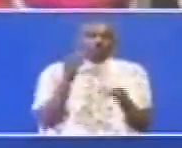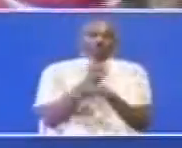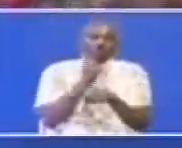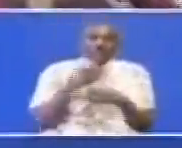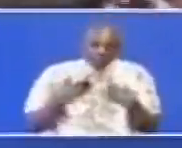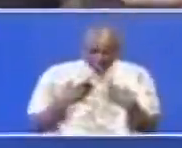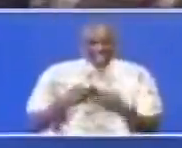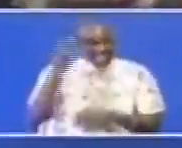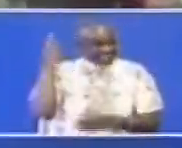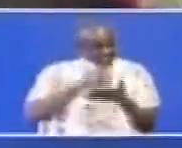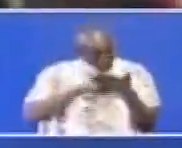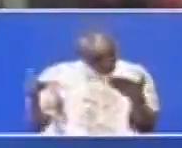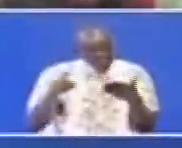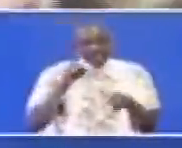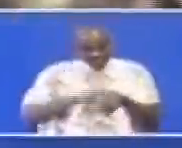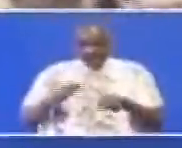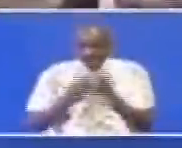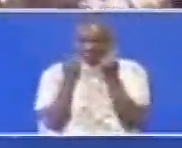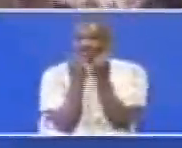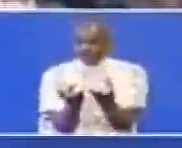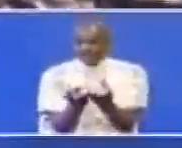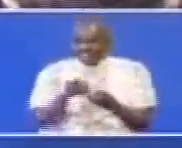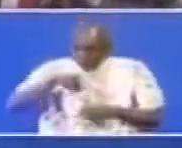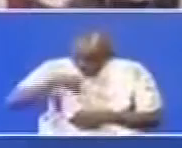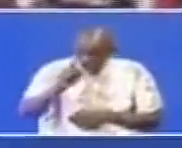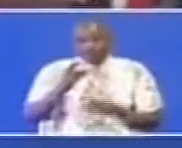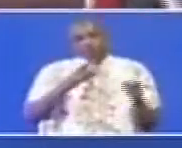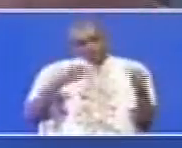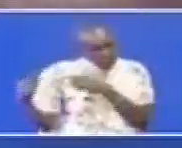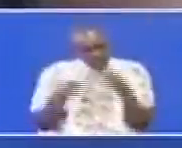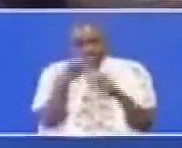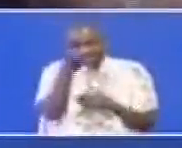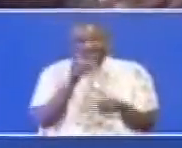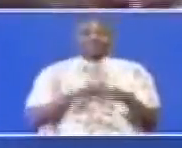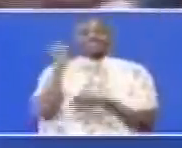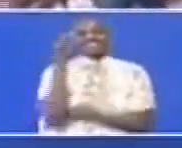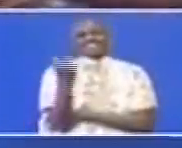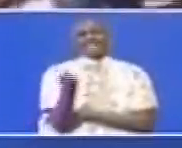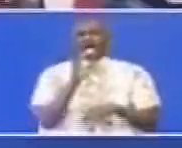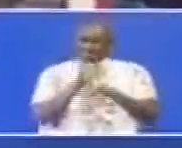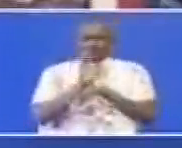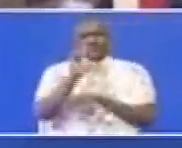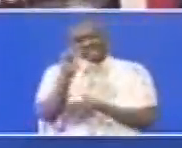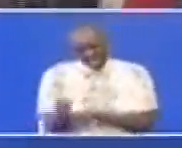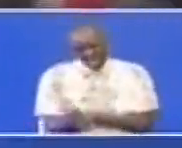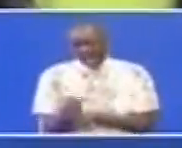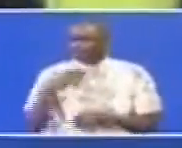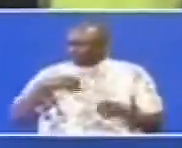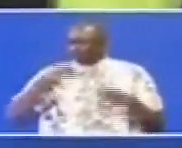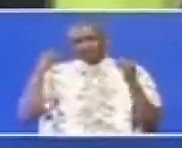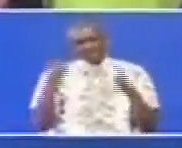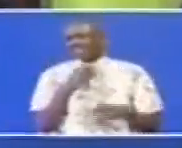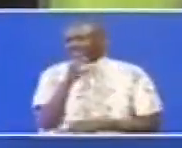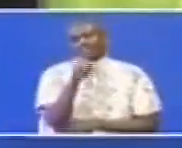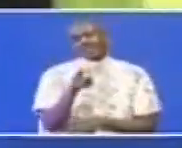Last week's presidential visit in Likoni, the two traded words before the head of state, something that received much condemnation.